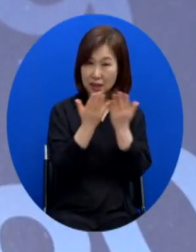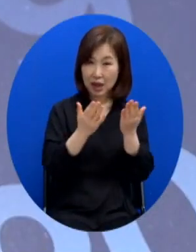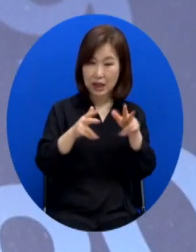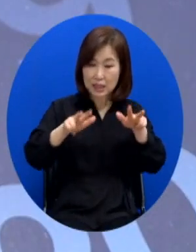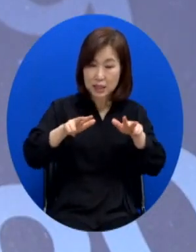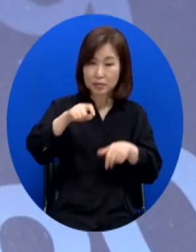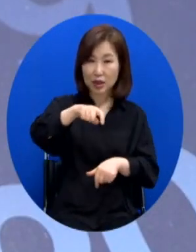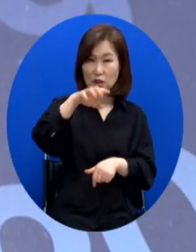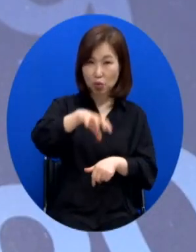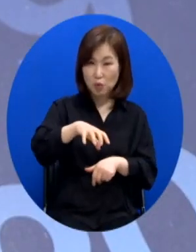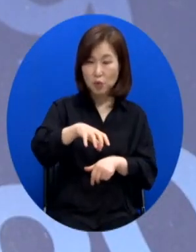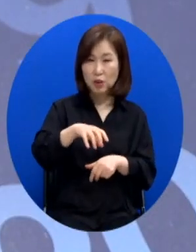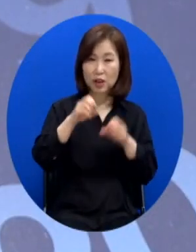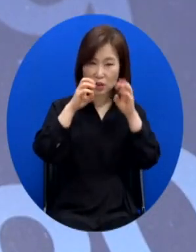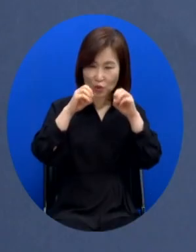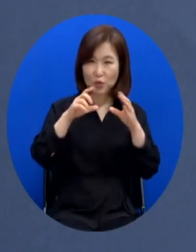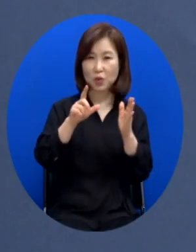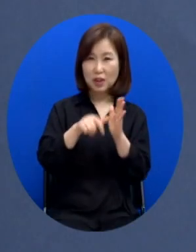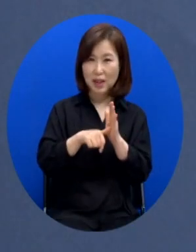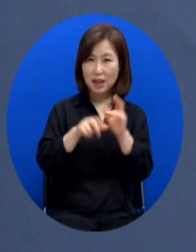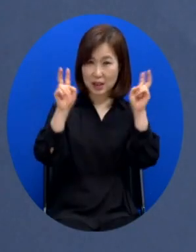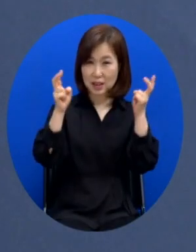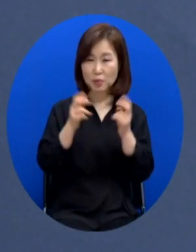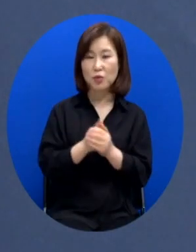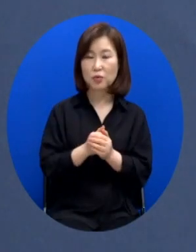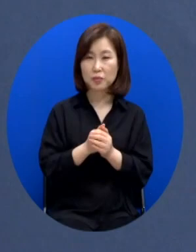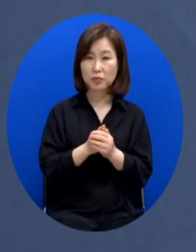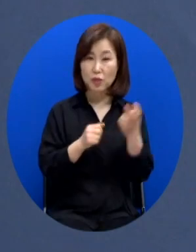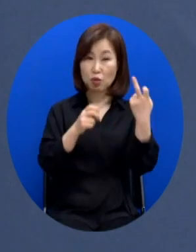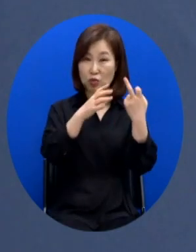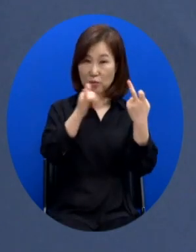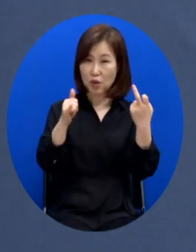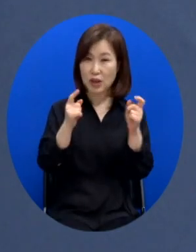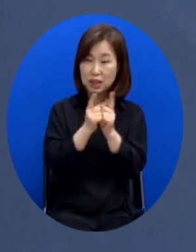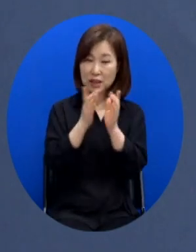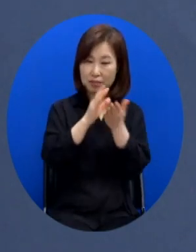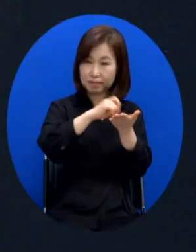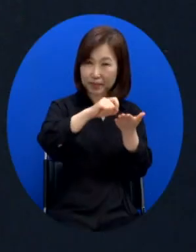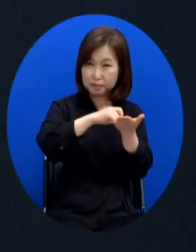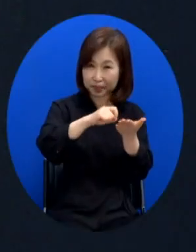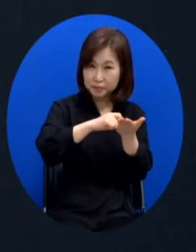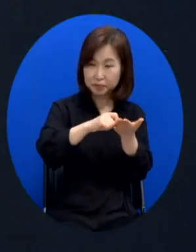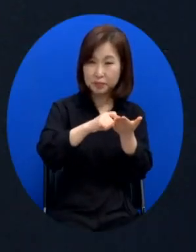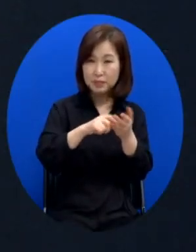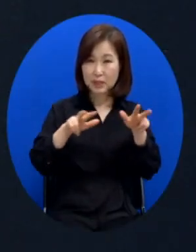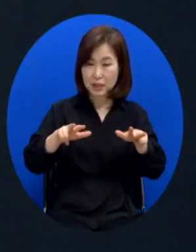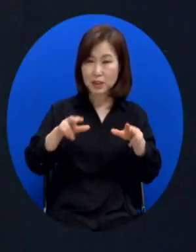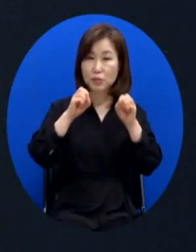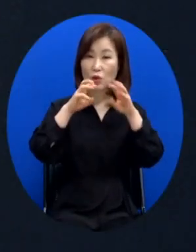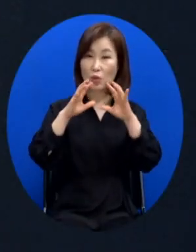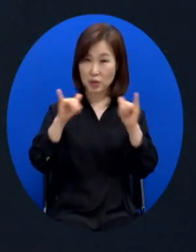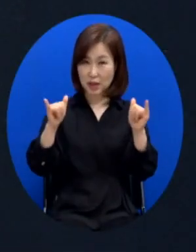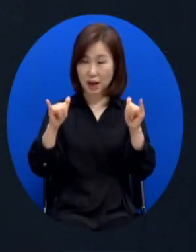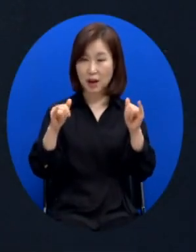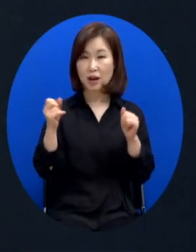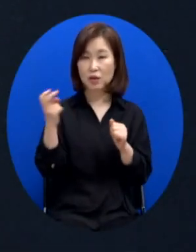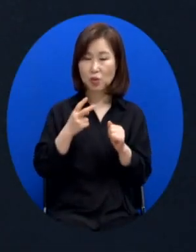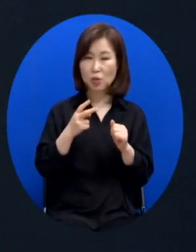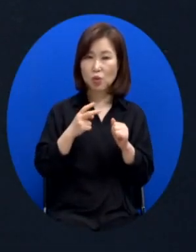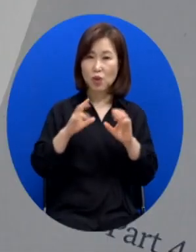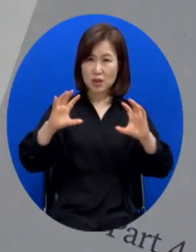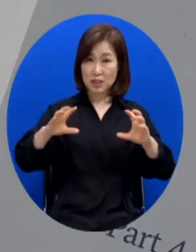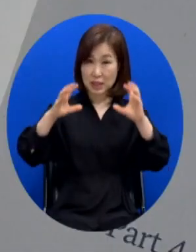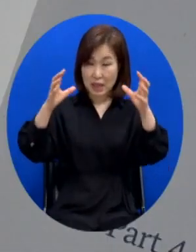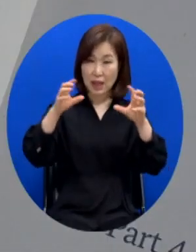지금 여기 선교의 시대입니다. 12명의 저자가 참여한 책에는 현 시대의 선교 사례들과 글로벌